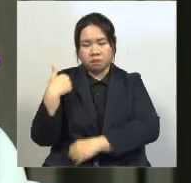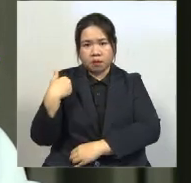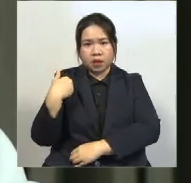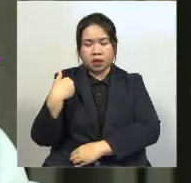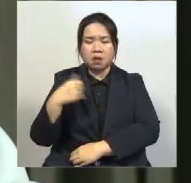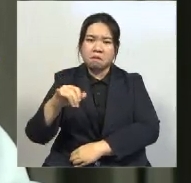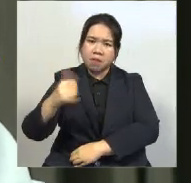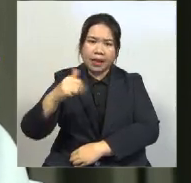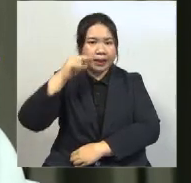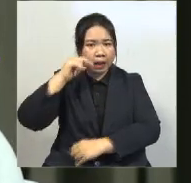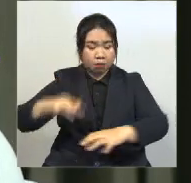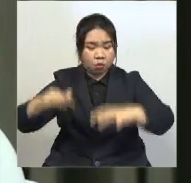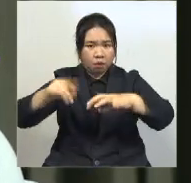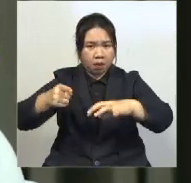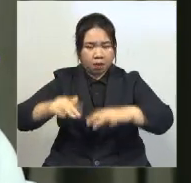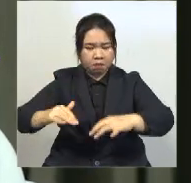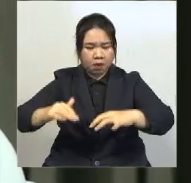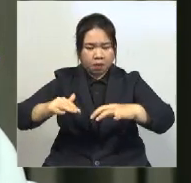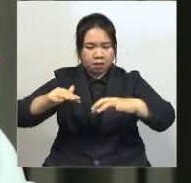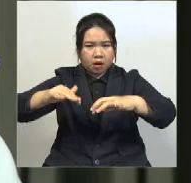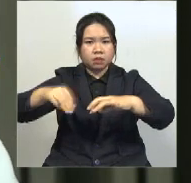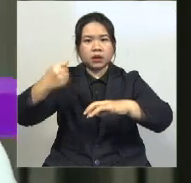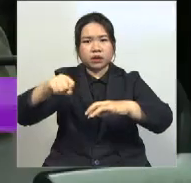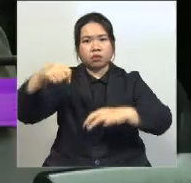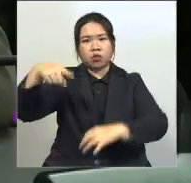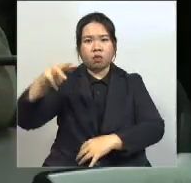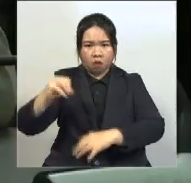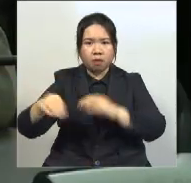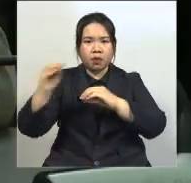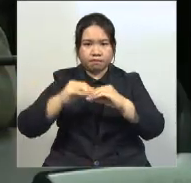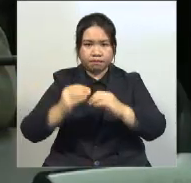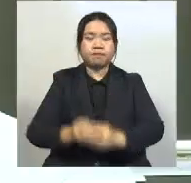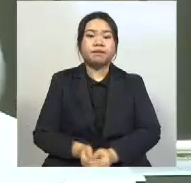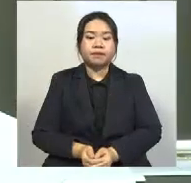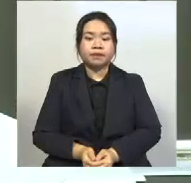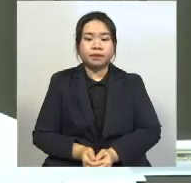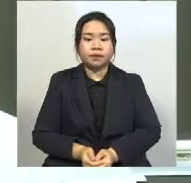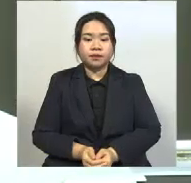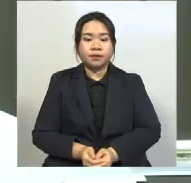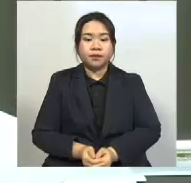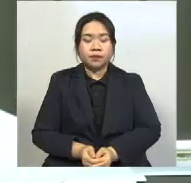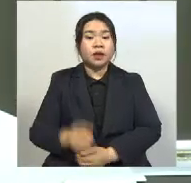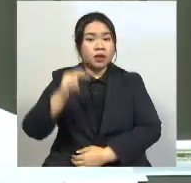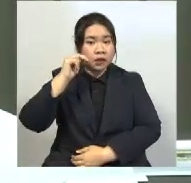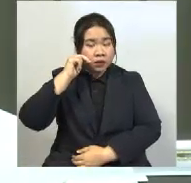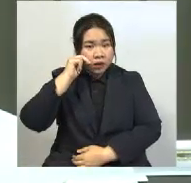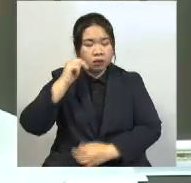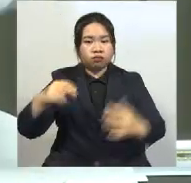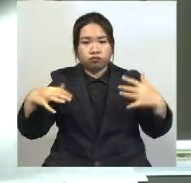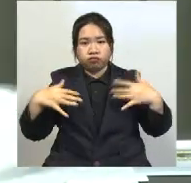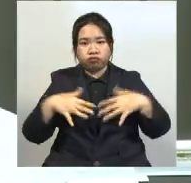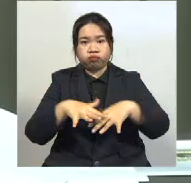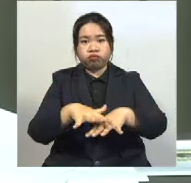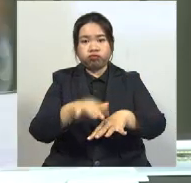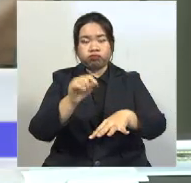ราบนะคะอาจจะเพิ่มขึ้นประมาณ10เซนติเมตรค่ะ ดังนั้นน้ำทั้งหลายทั้งมวลนะครับ